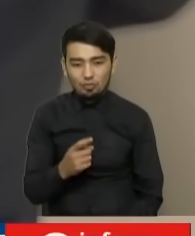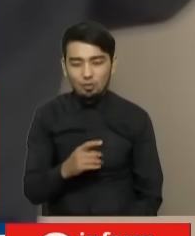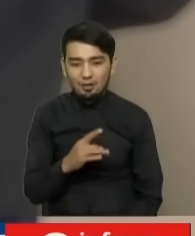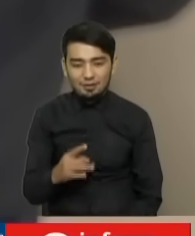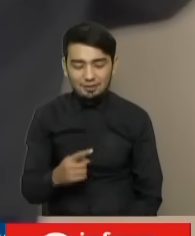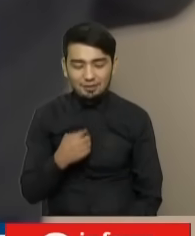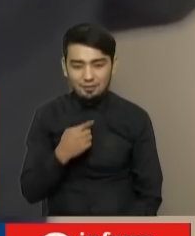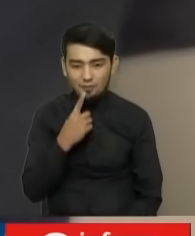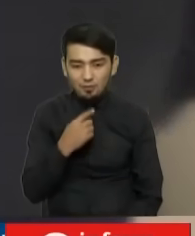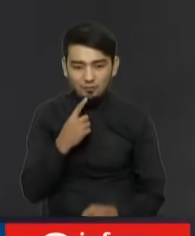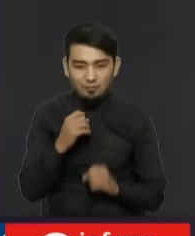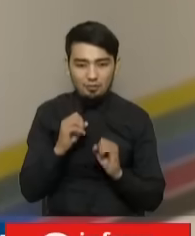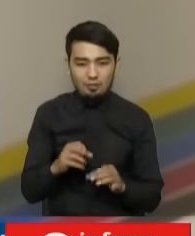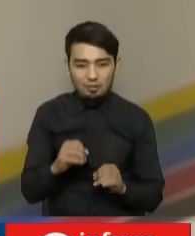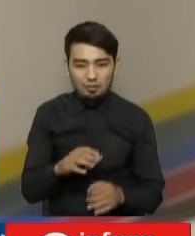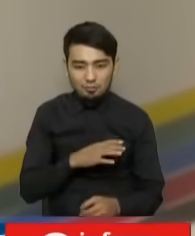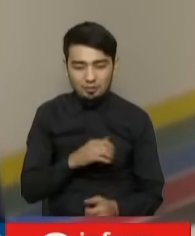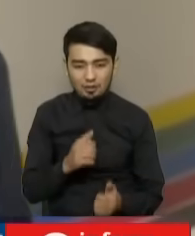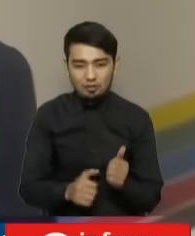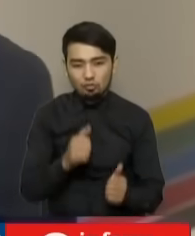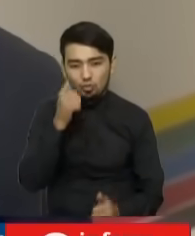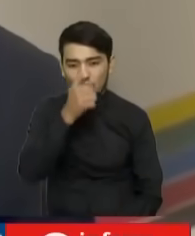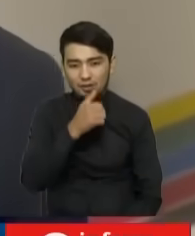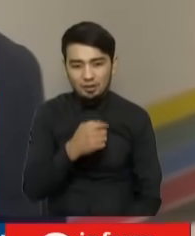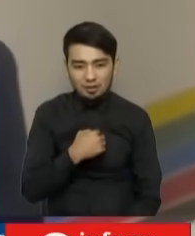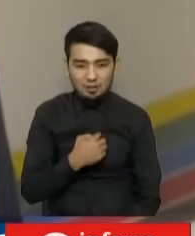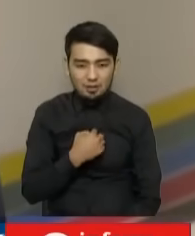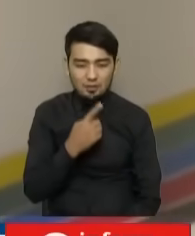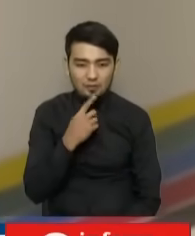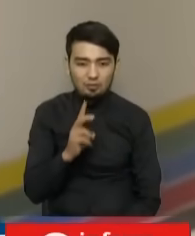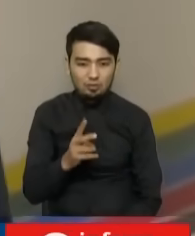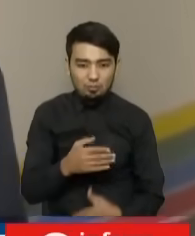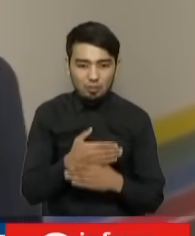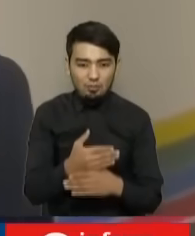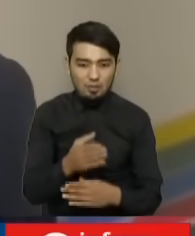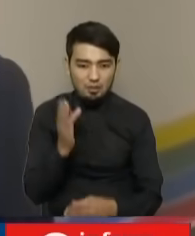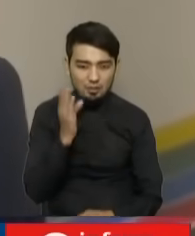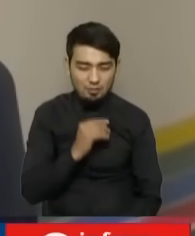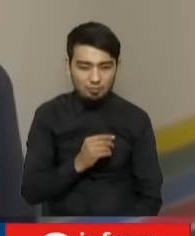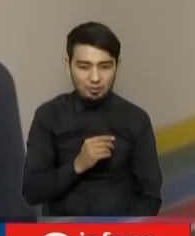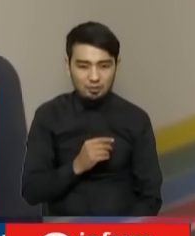деп сондай ойым бар. Менің қаным біреуге көмек жасайды деп.